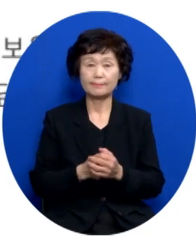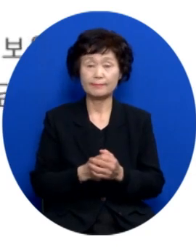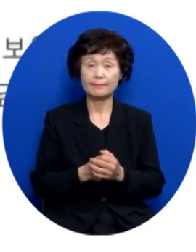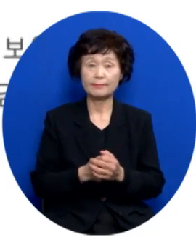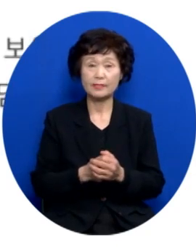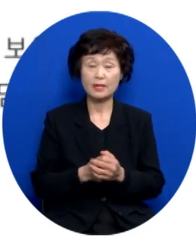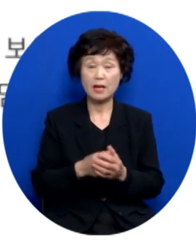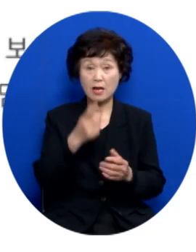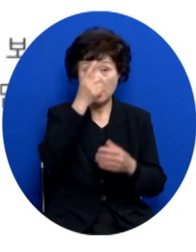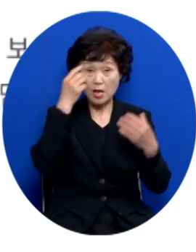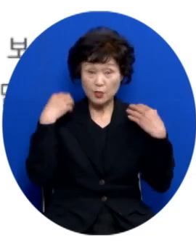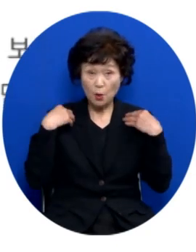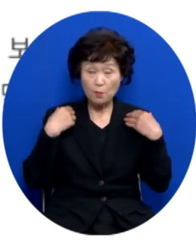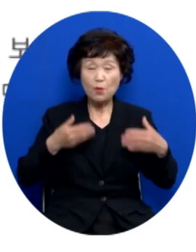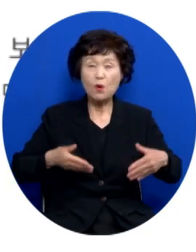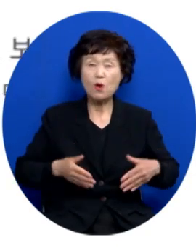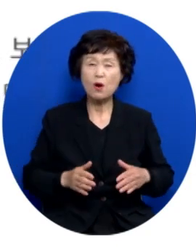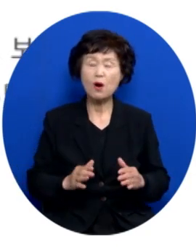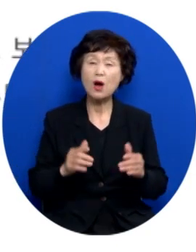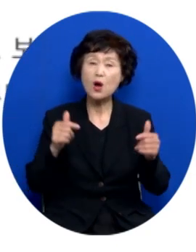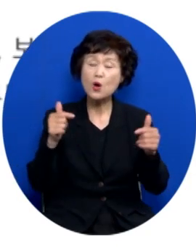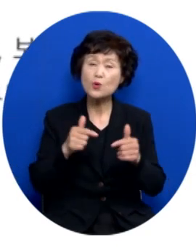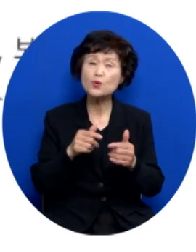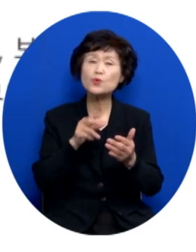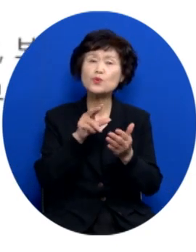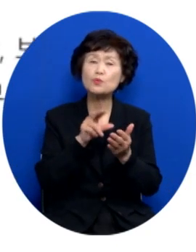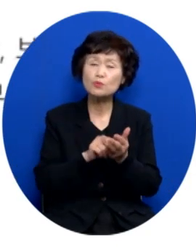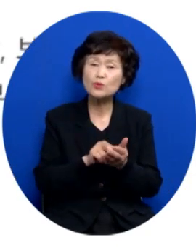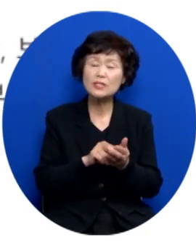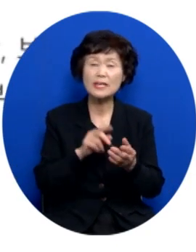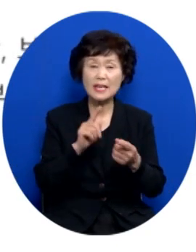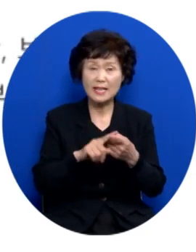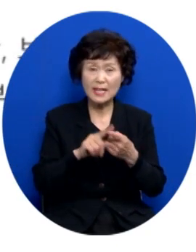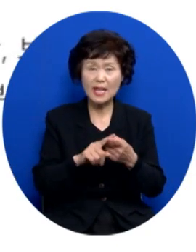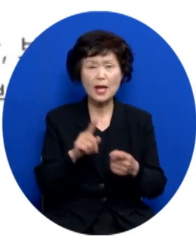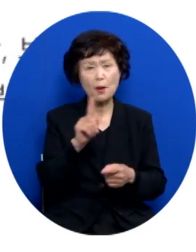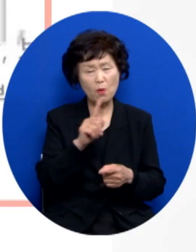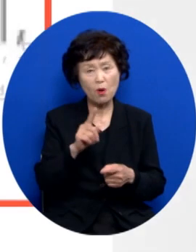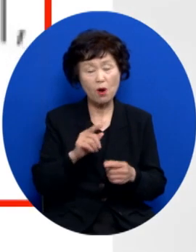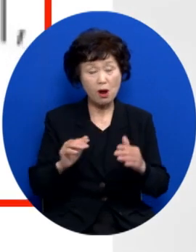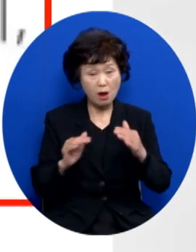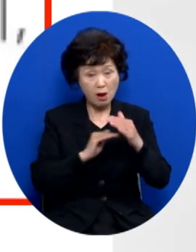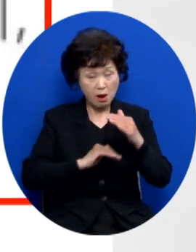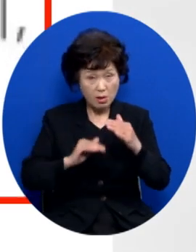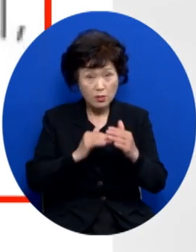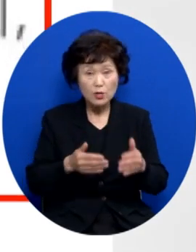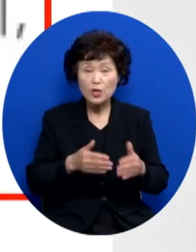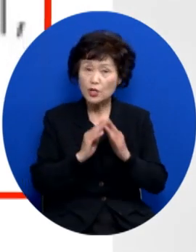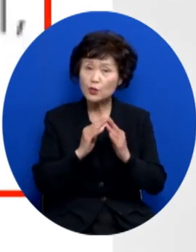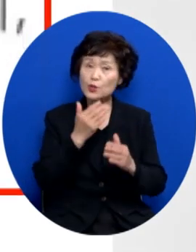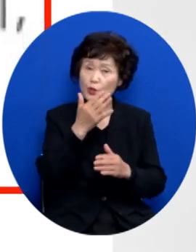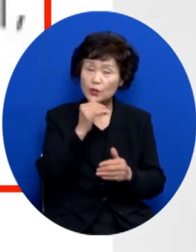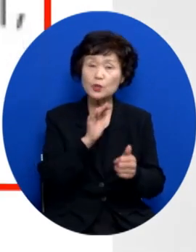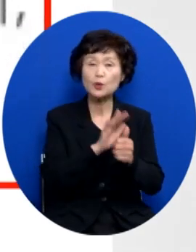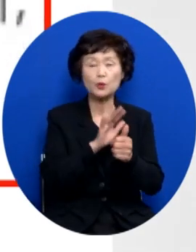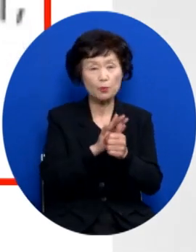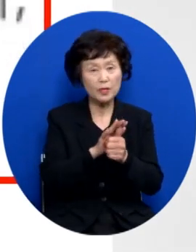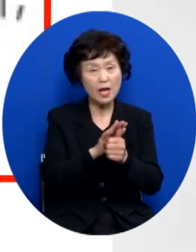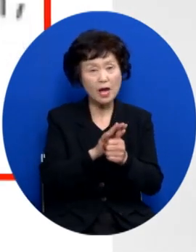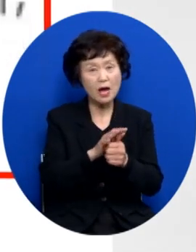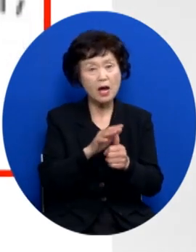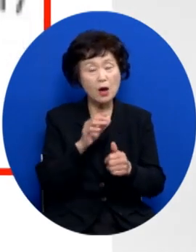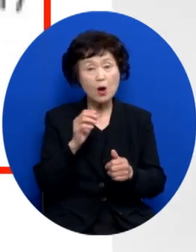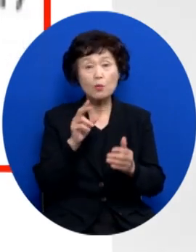현재 우리 정부의 저출생 지원 방안은 크게 두 가지입니다. 가정을 꾸릴 수 있도록 지원하는 환경 조성,